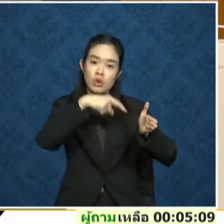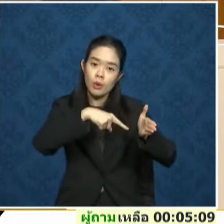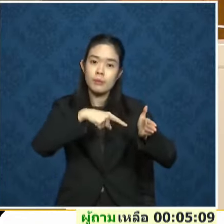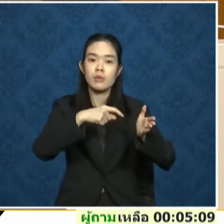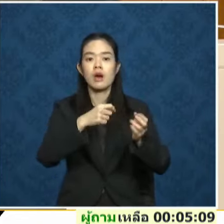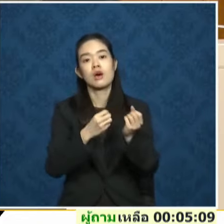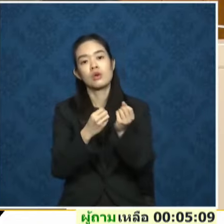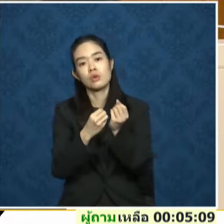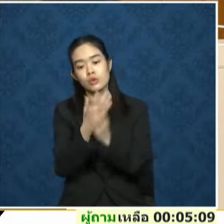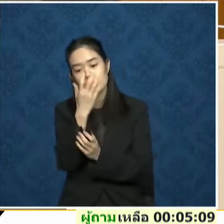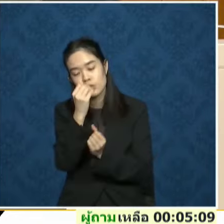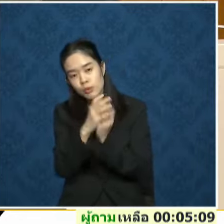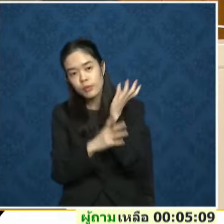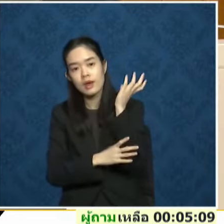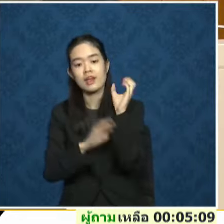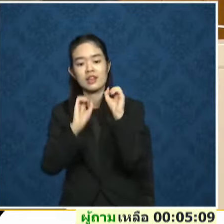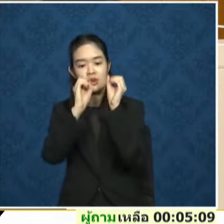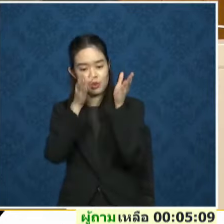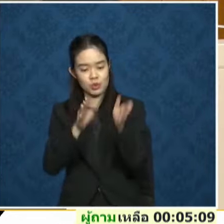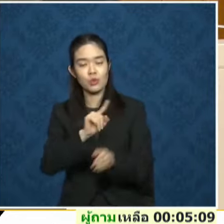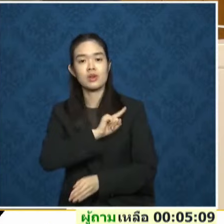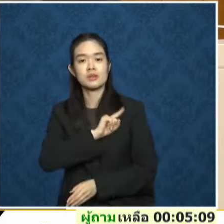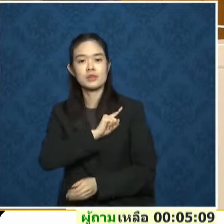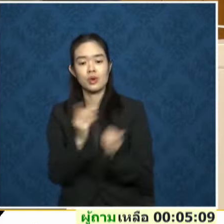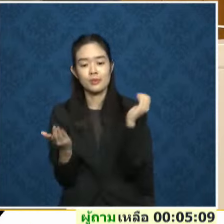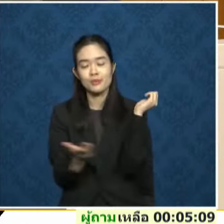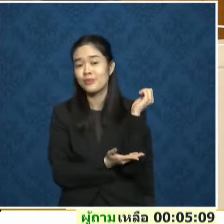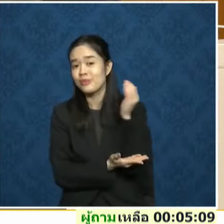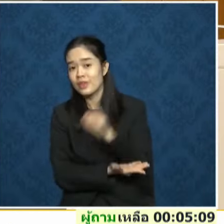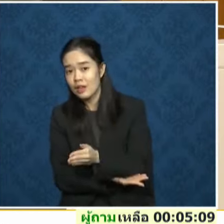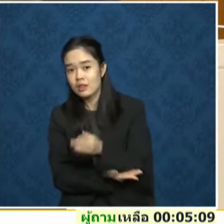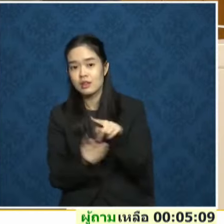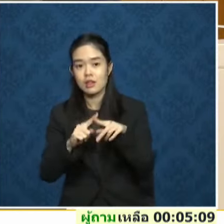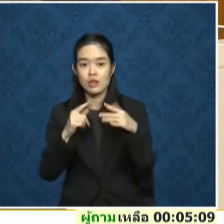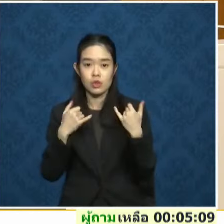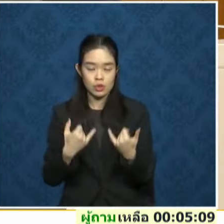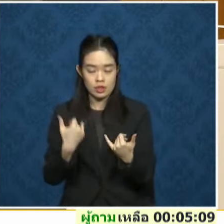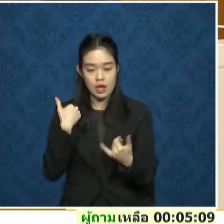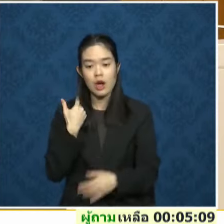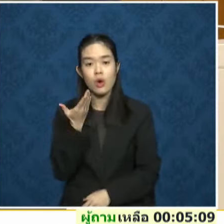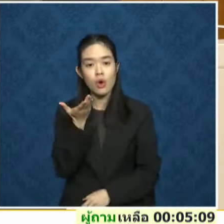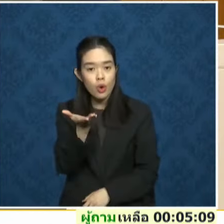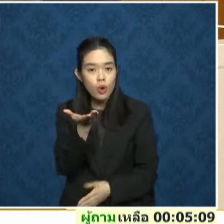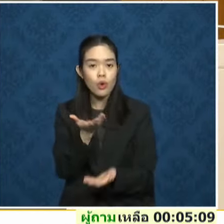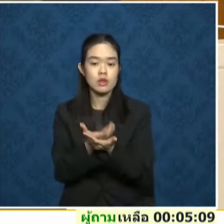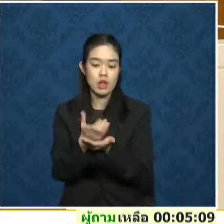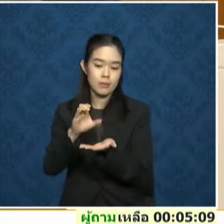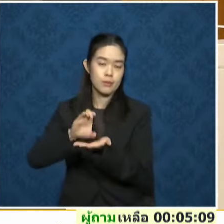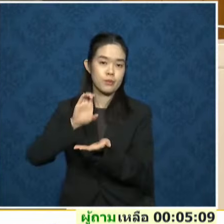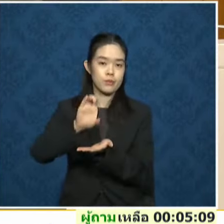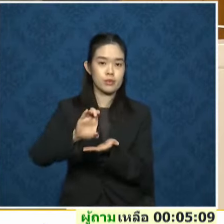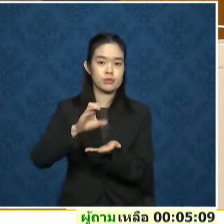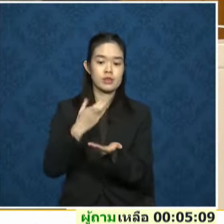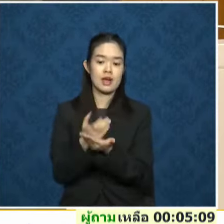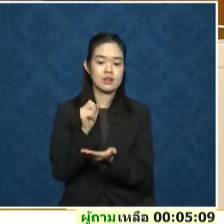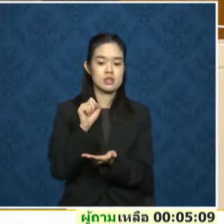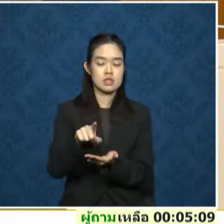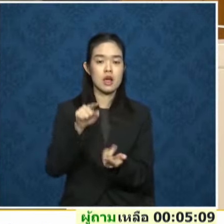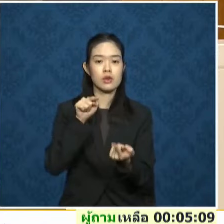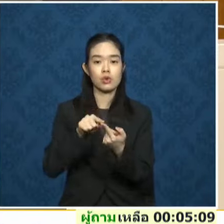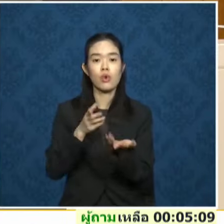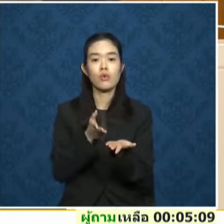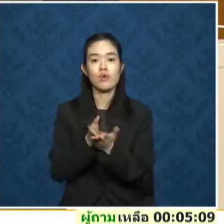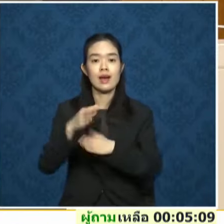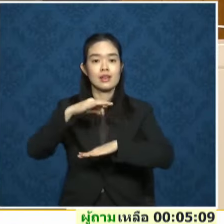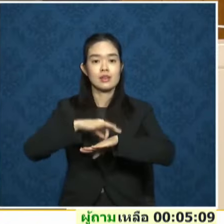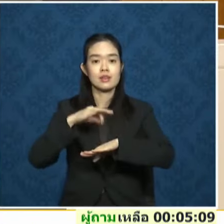อนนี้ท่านรัฐมนตรีว่าการเองก็ทำในเรื่องที่จะของบกลางมาจ้างนักการพันโรง 12,000 กว่